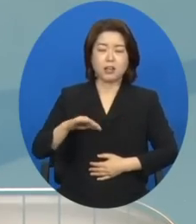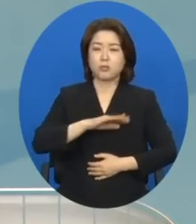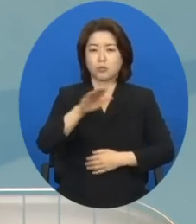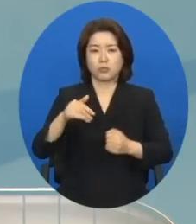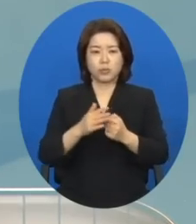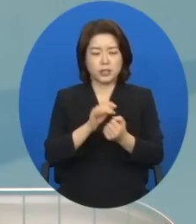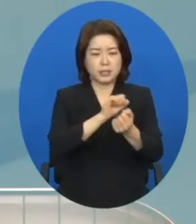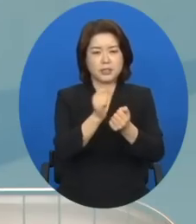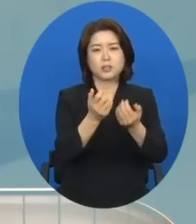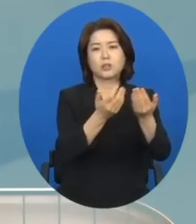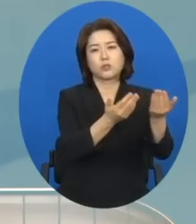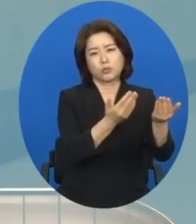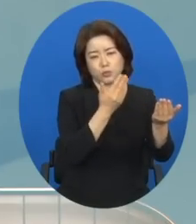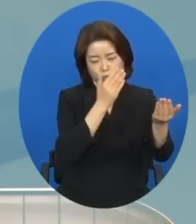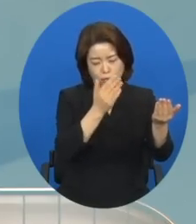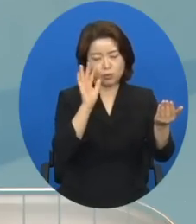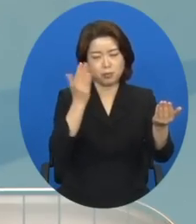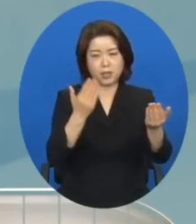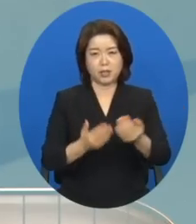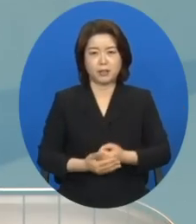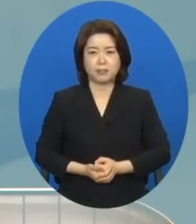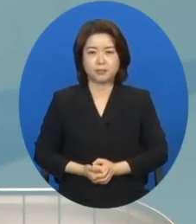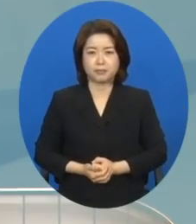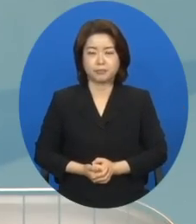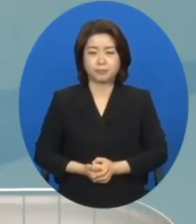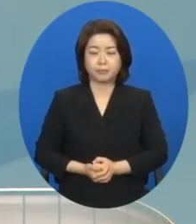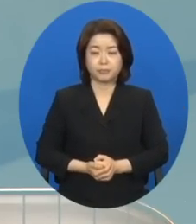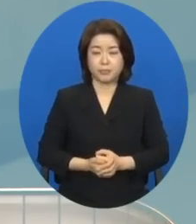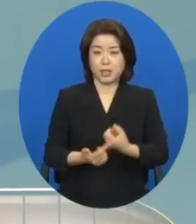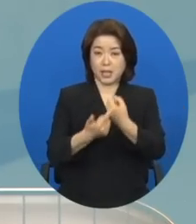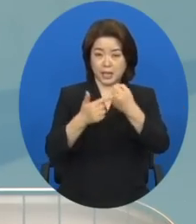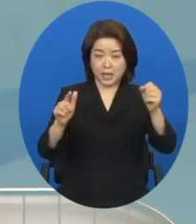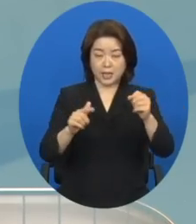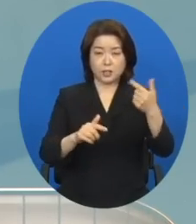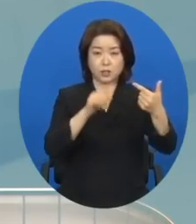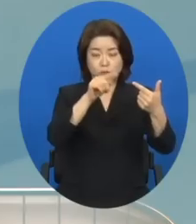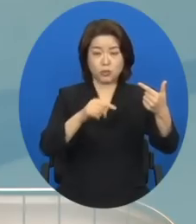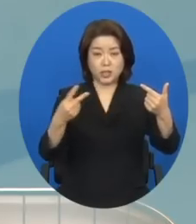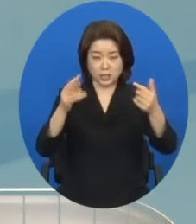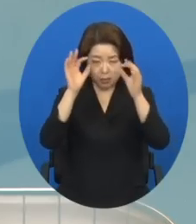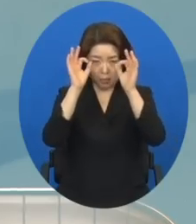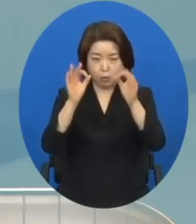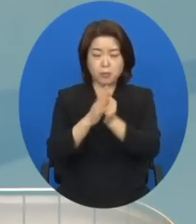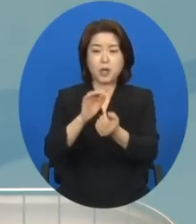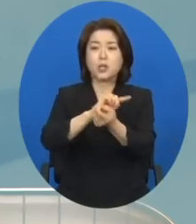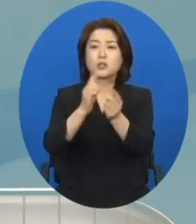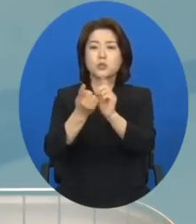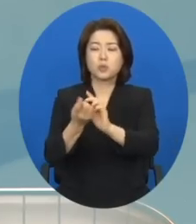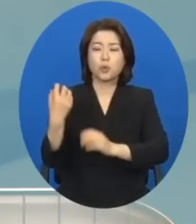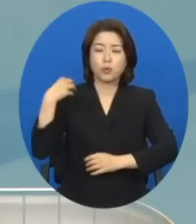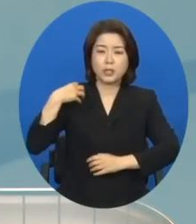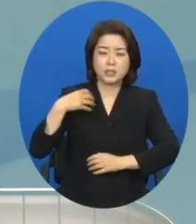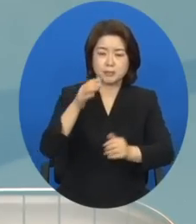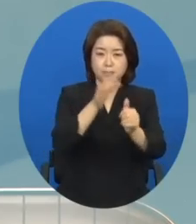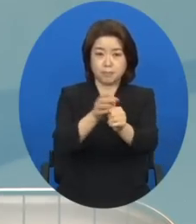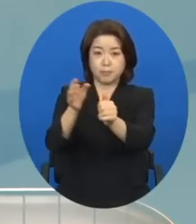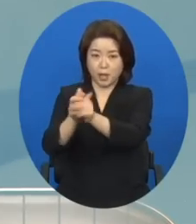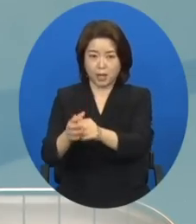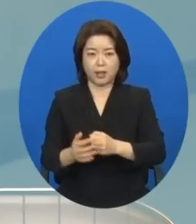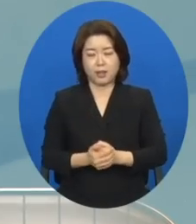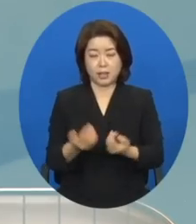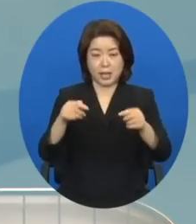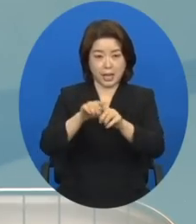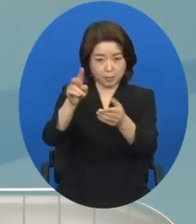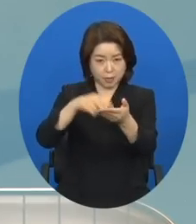않을 수가 없는 것이죠. 갈라디아서 6장 2절에 보면 서로의 짐을 짊어지라고 했습니다. 우리 함께